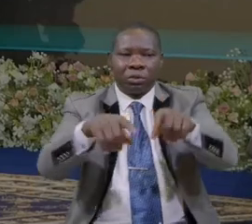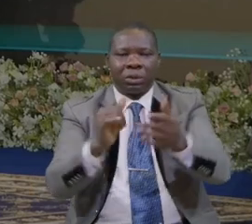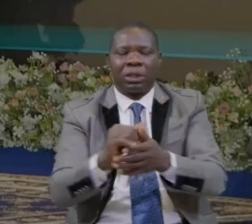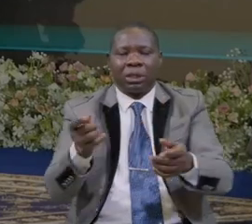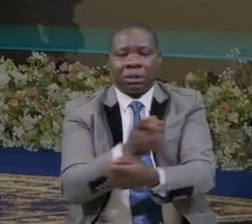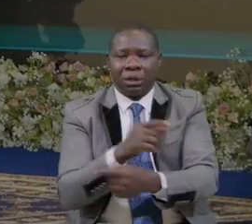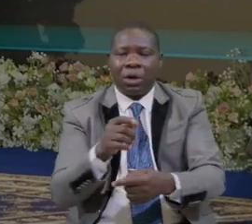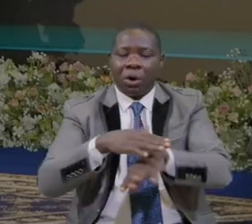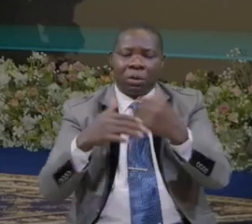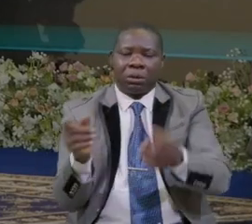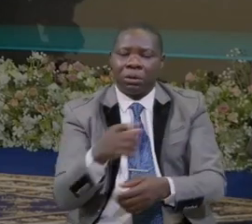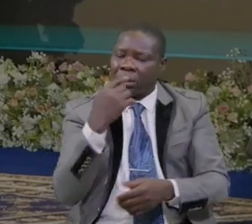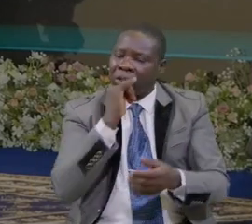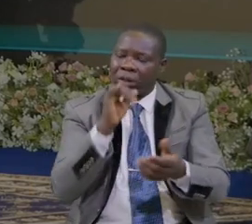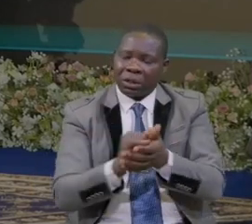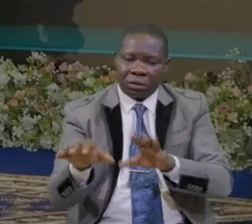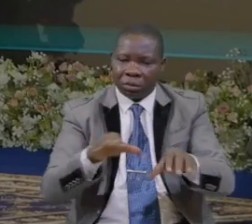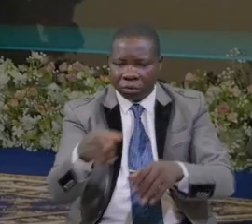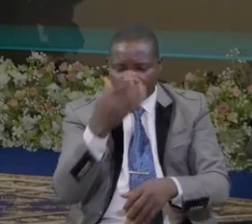Est-ce que tu sais?